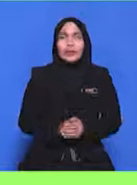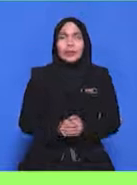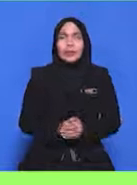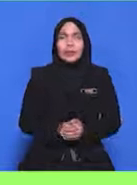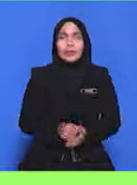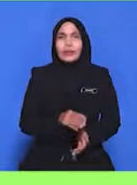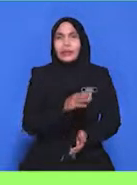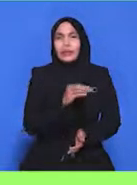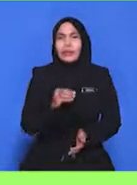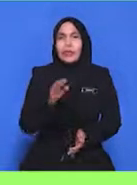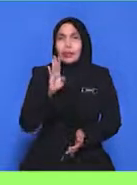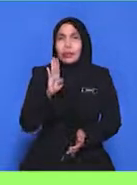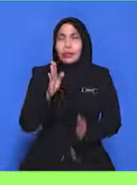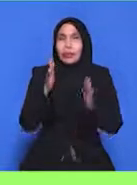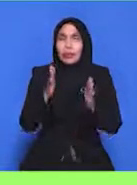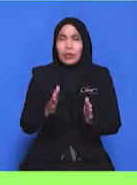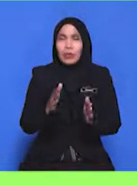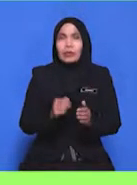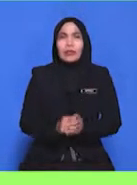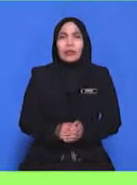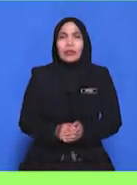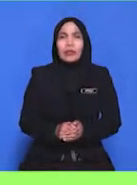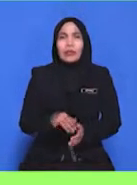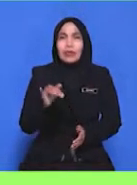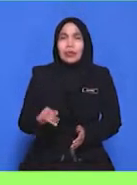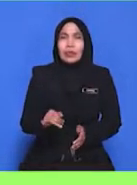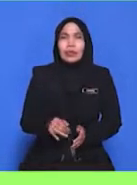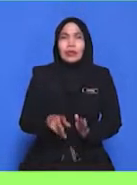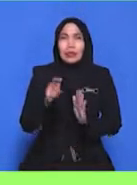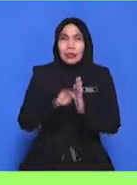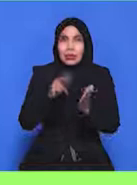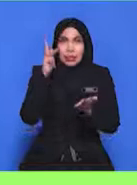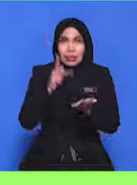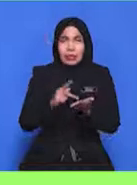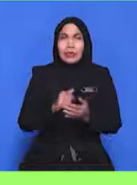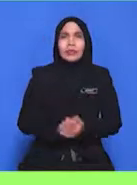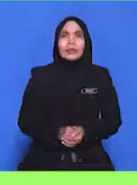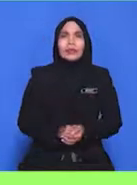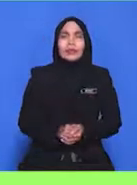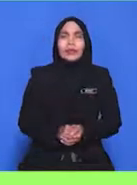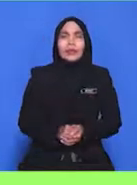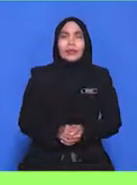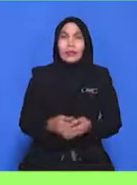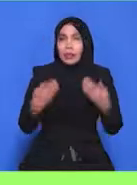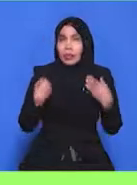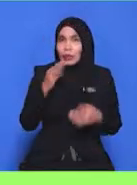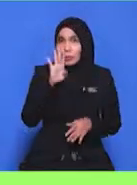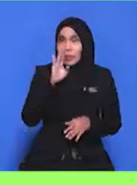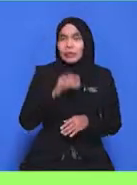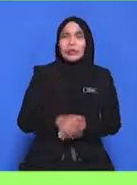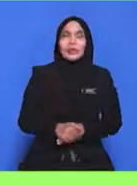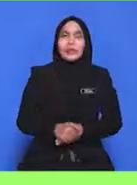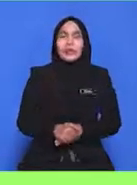4 orang khalifahnya yang terkenal. Berikut adalah antara khalifah Kerajaan Umayyah yang